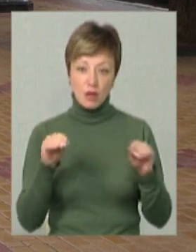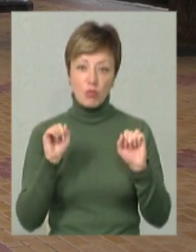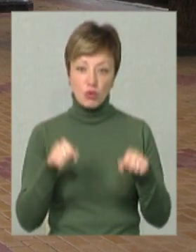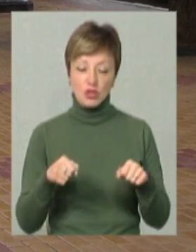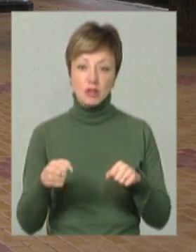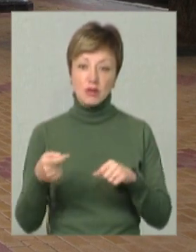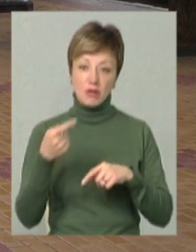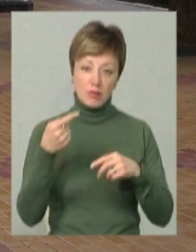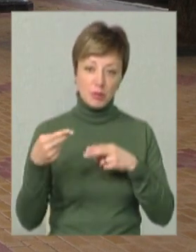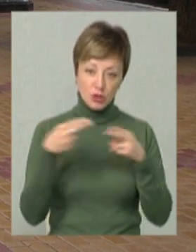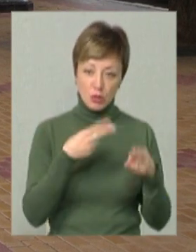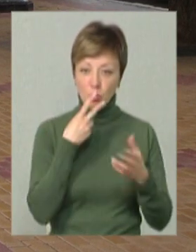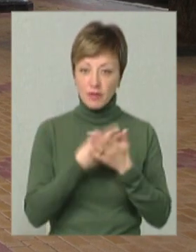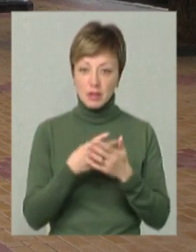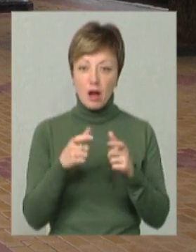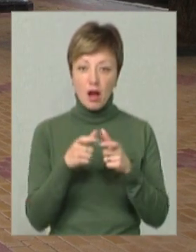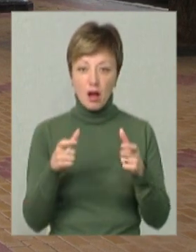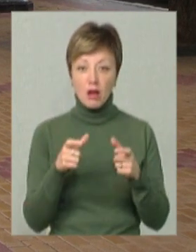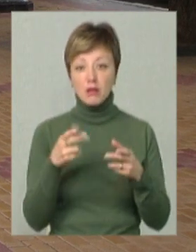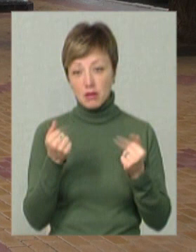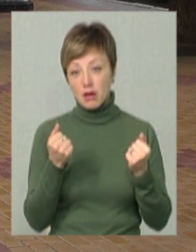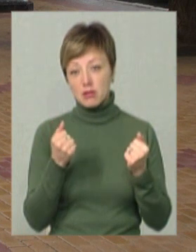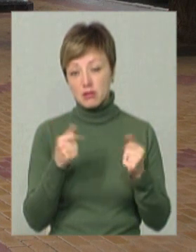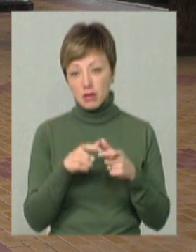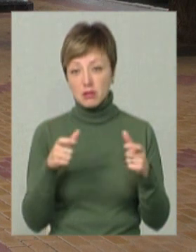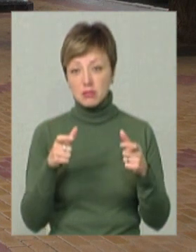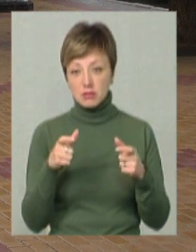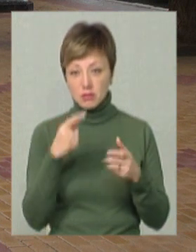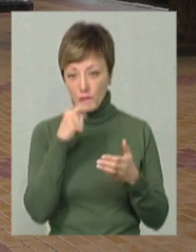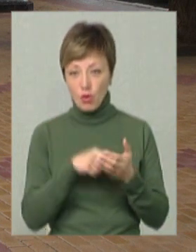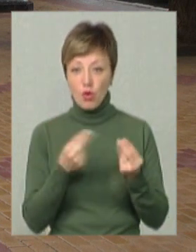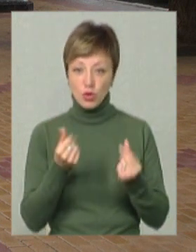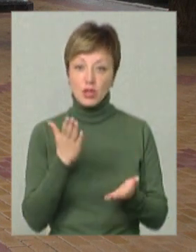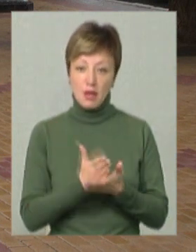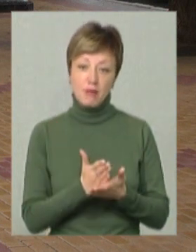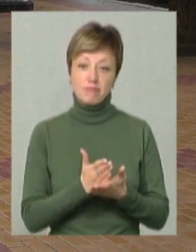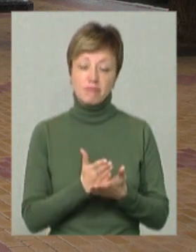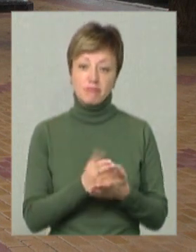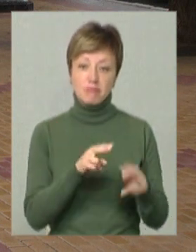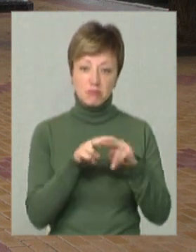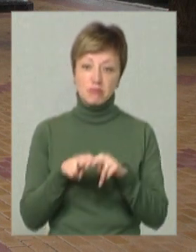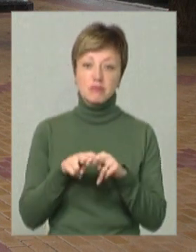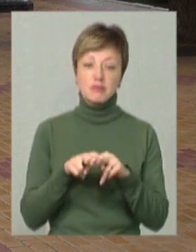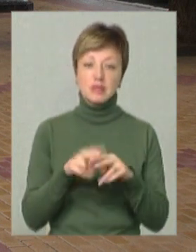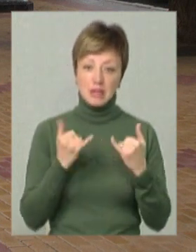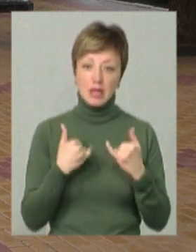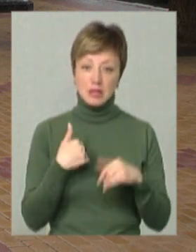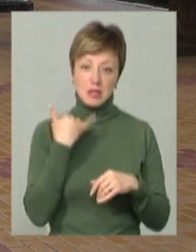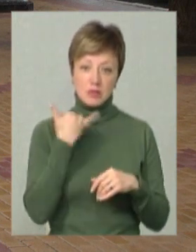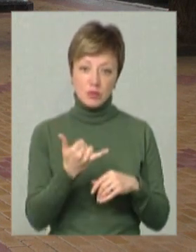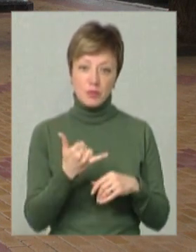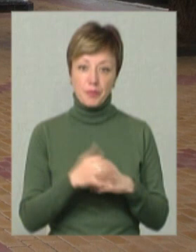можете виїжджати, ось, подивіться на картку. Він каже, так, картку потрапила сума ця, зараз я